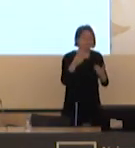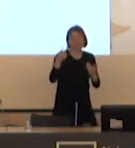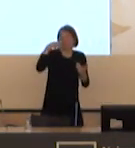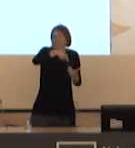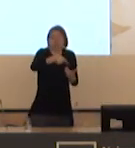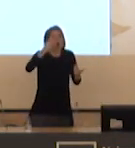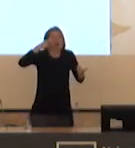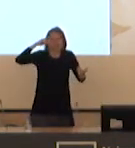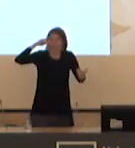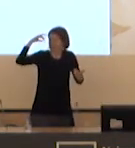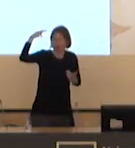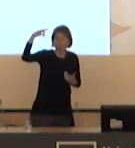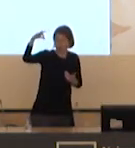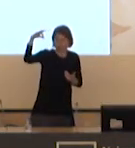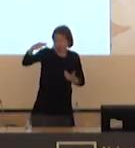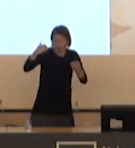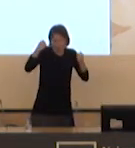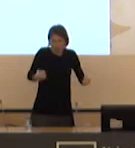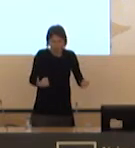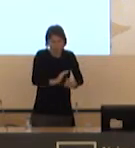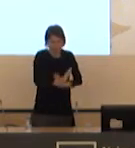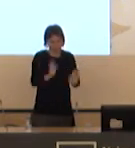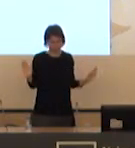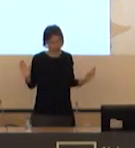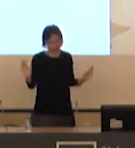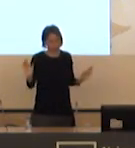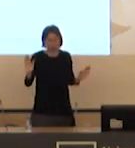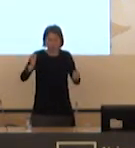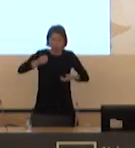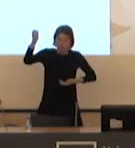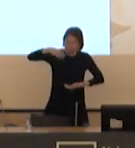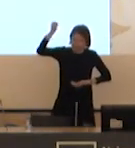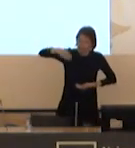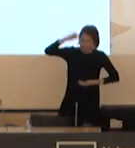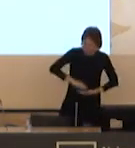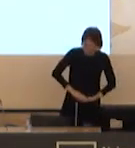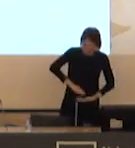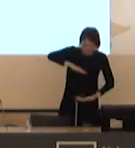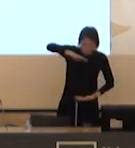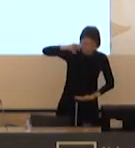estem d'acord tots, jo crec. Per tant, per a nosaltres va ser una experiència única